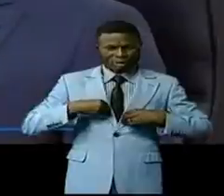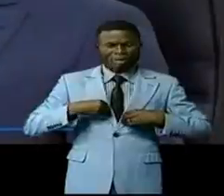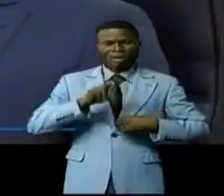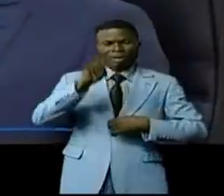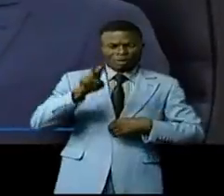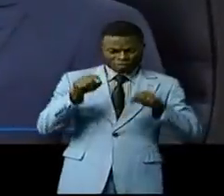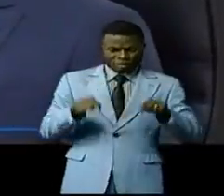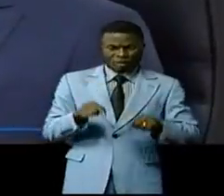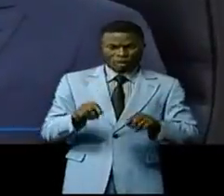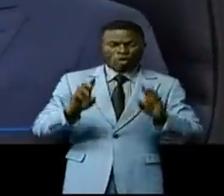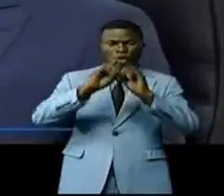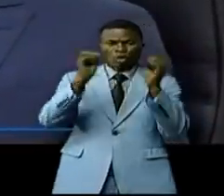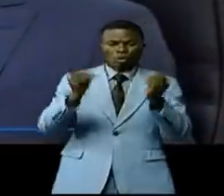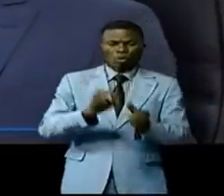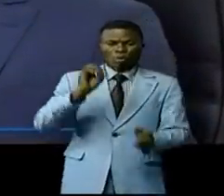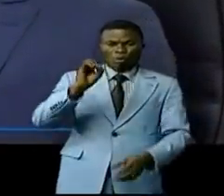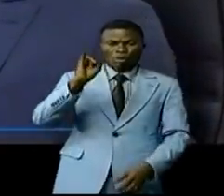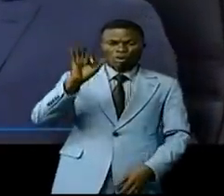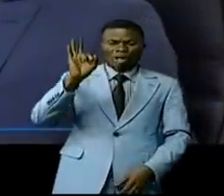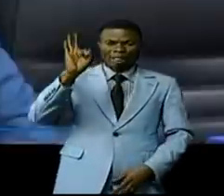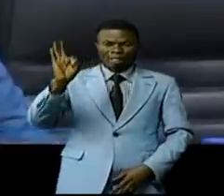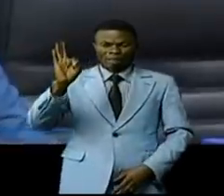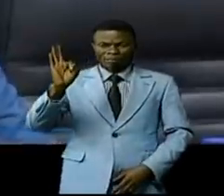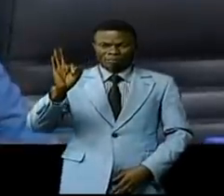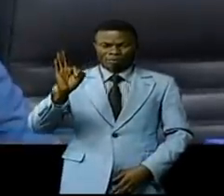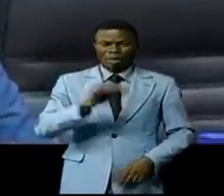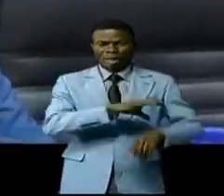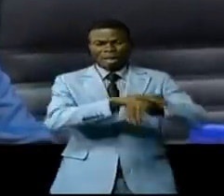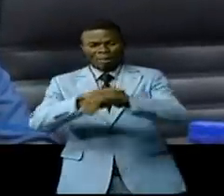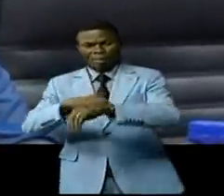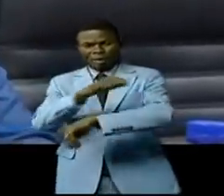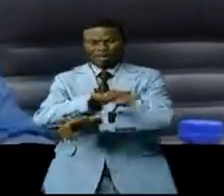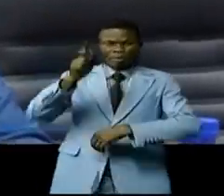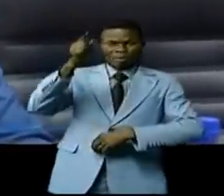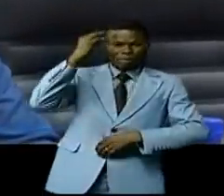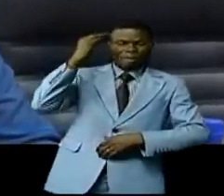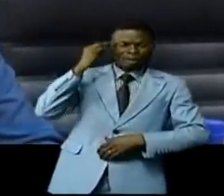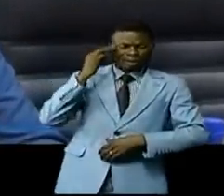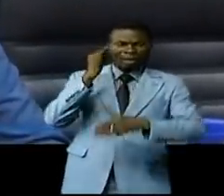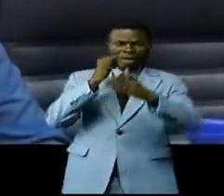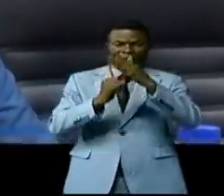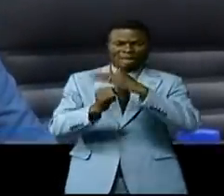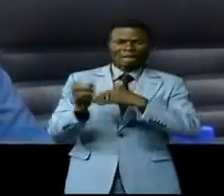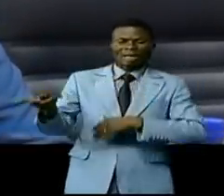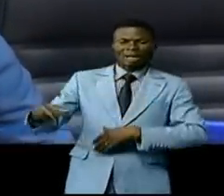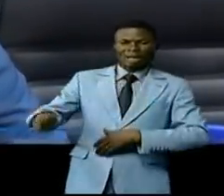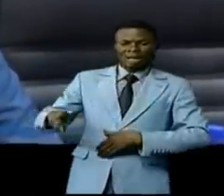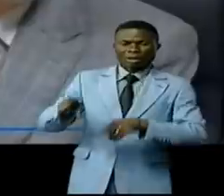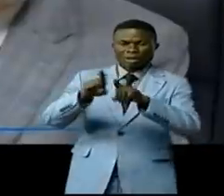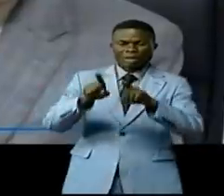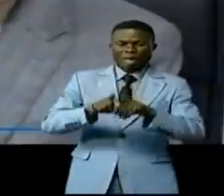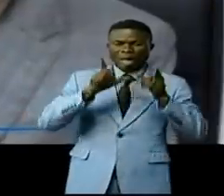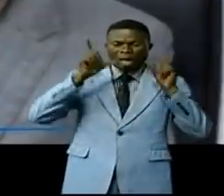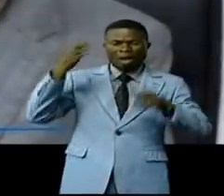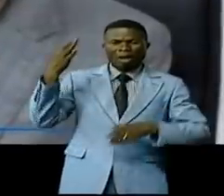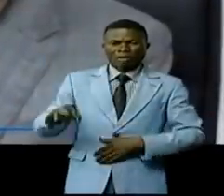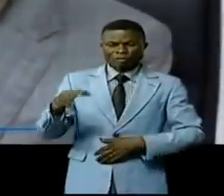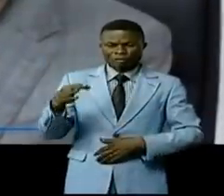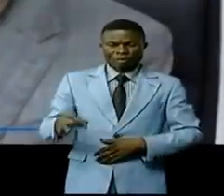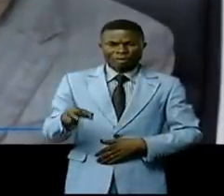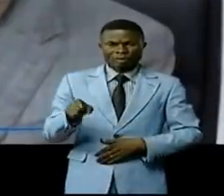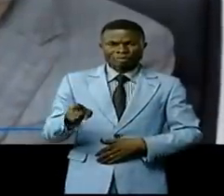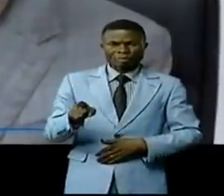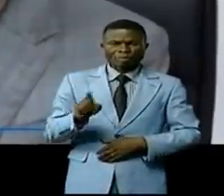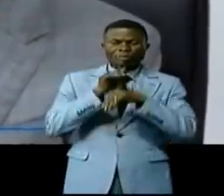la délégation de l'OIF conduite à la primature par le ministre de l'Intégration régionale et de la Francophonie.